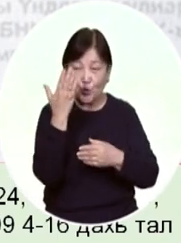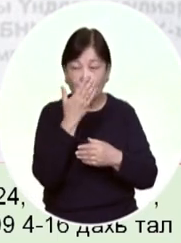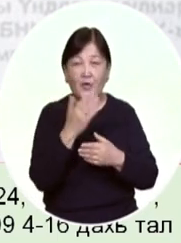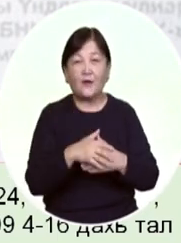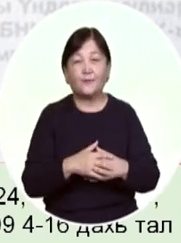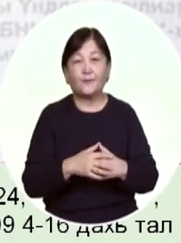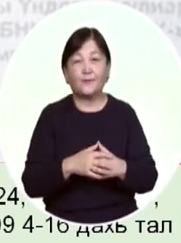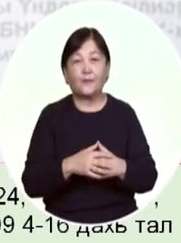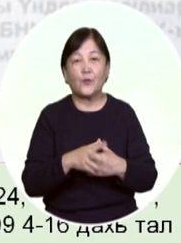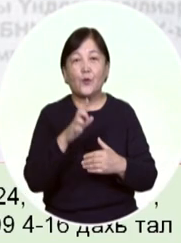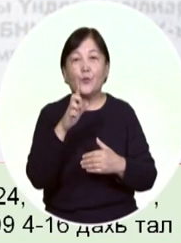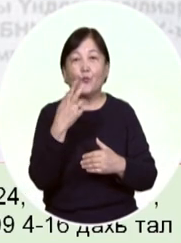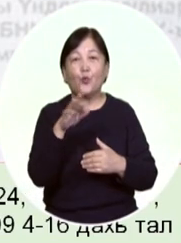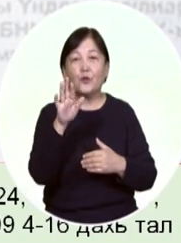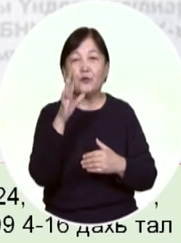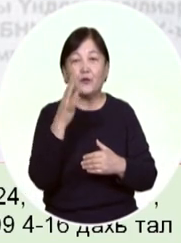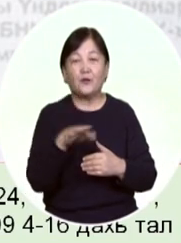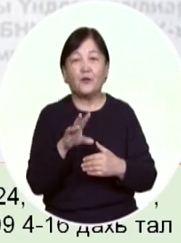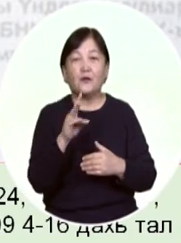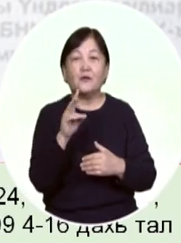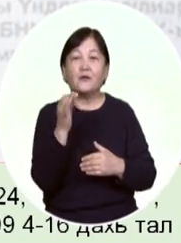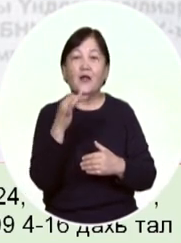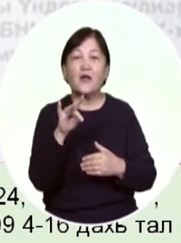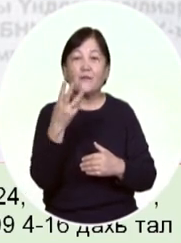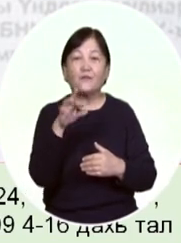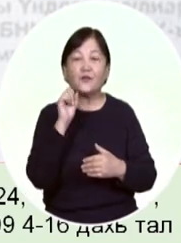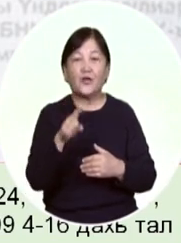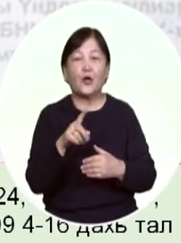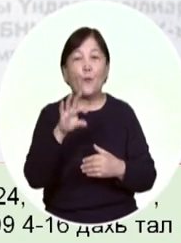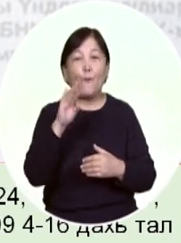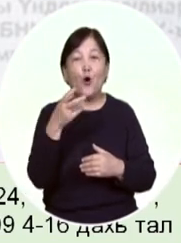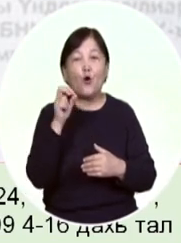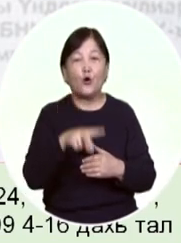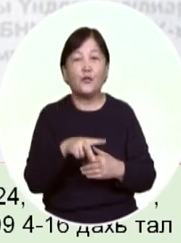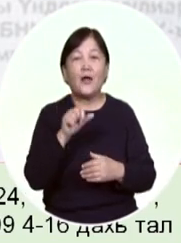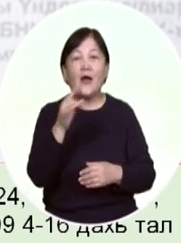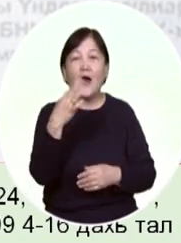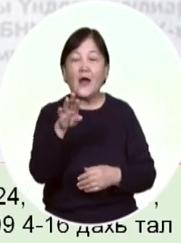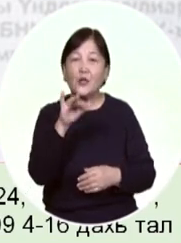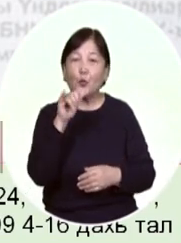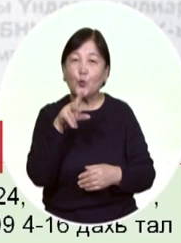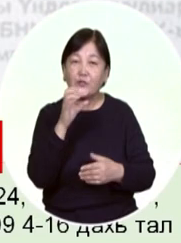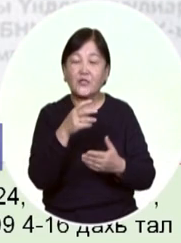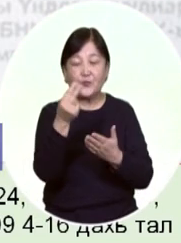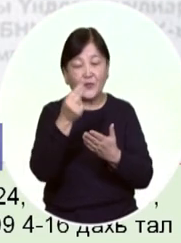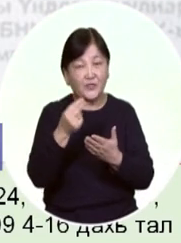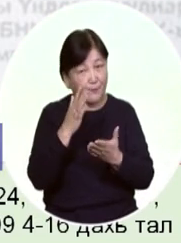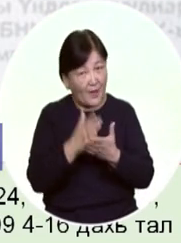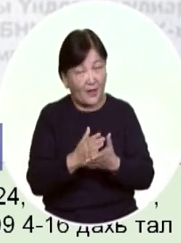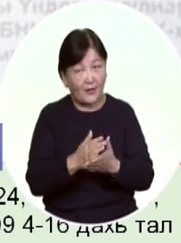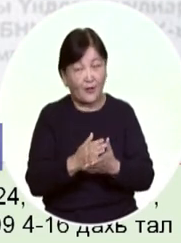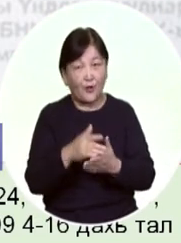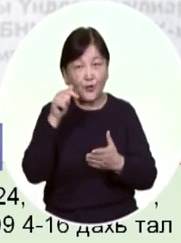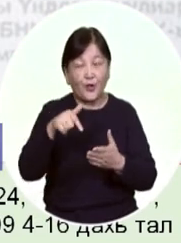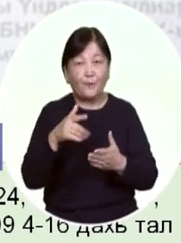өгөөд найрамдах Монгол ард улс гэж өнгөссөн байгаа. Тэгээд тэр үеийн бичгэн маань